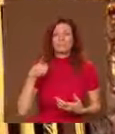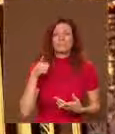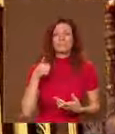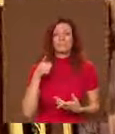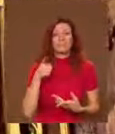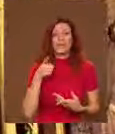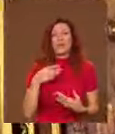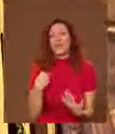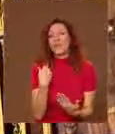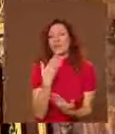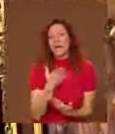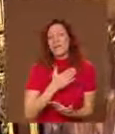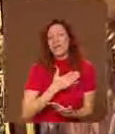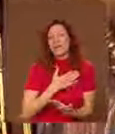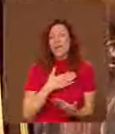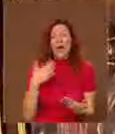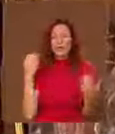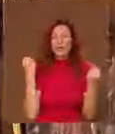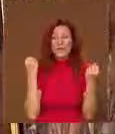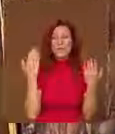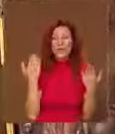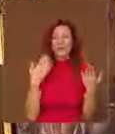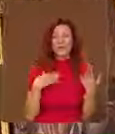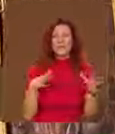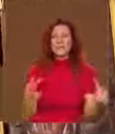избавлението, за изкуплението на човешкия род.